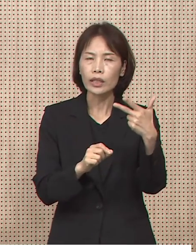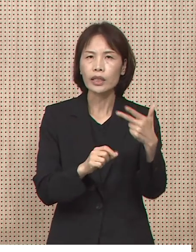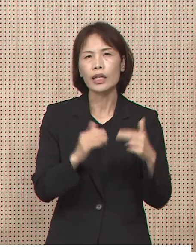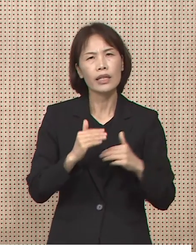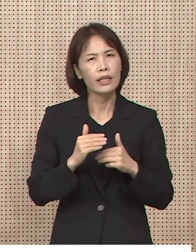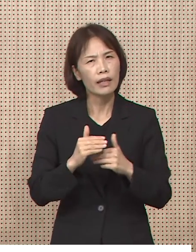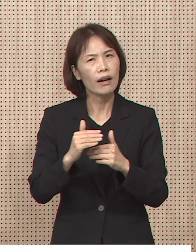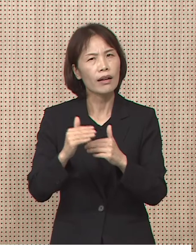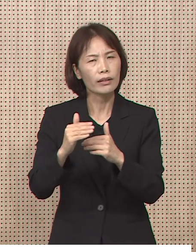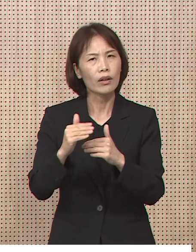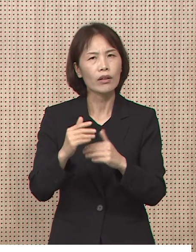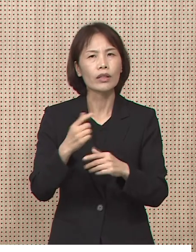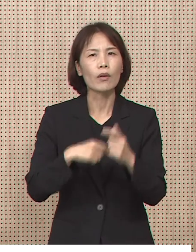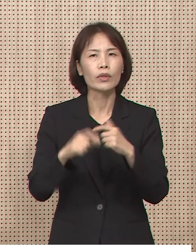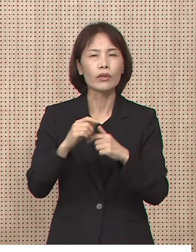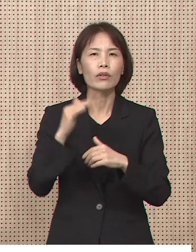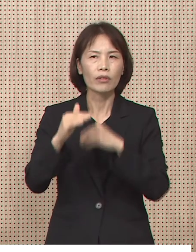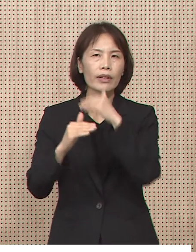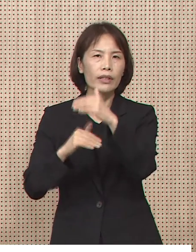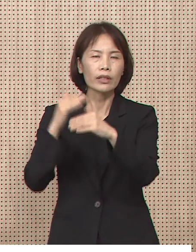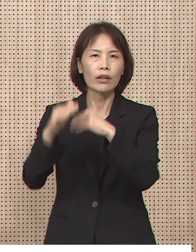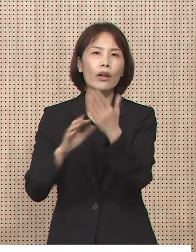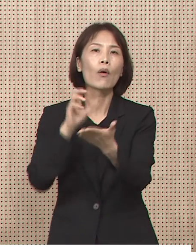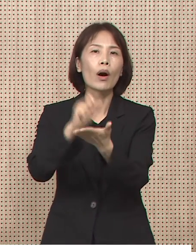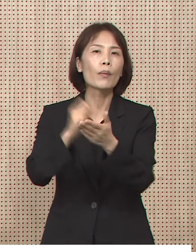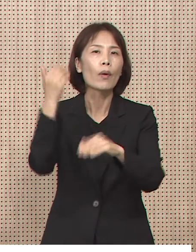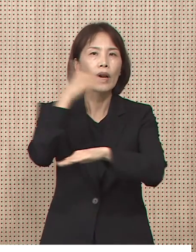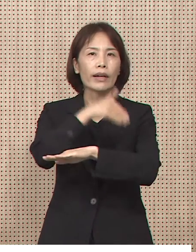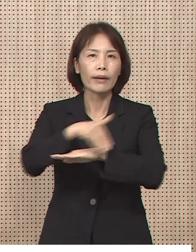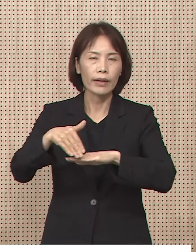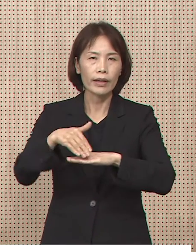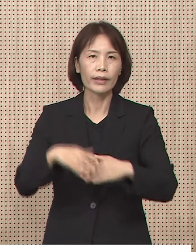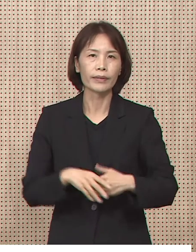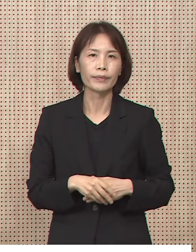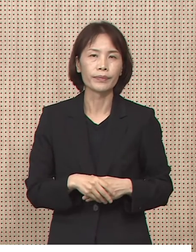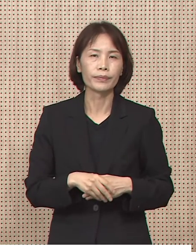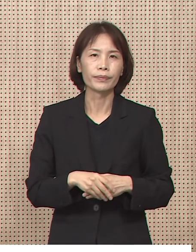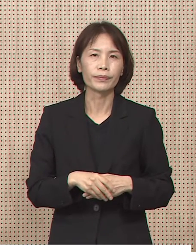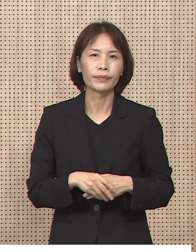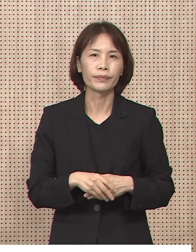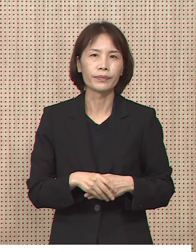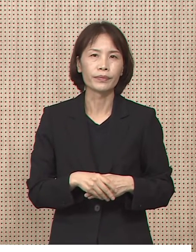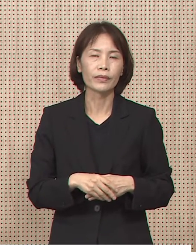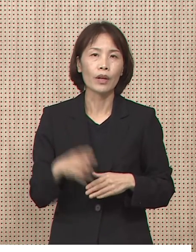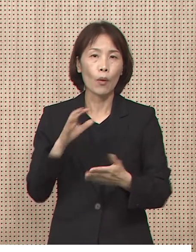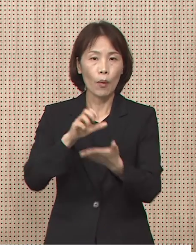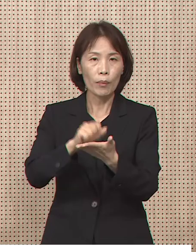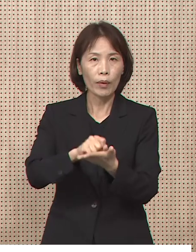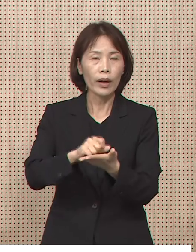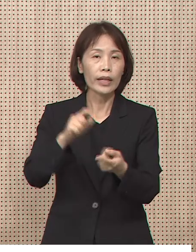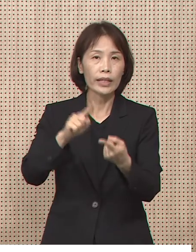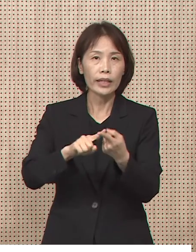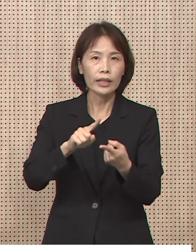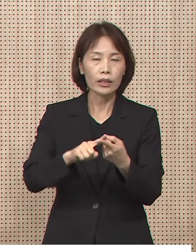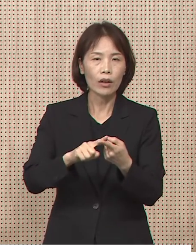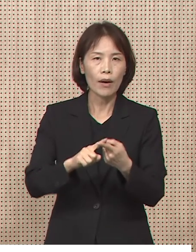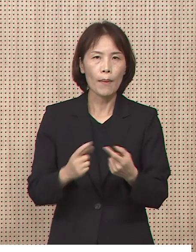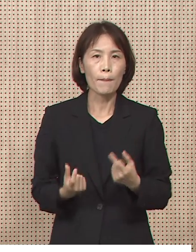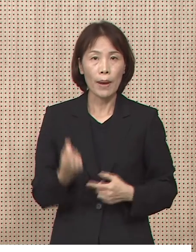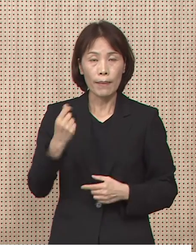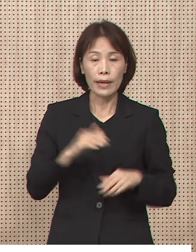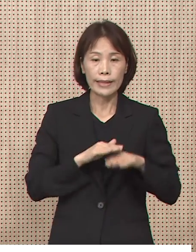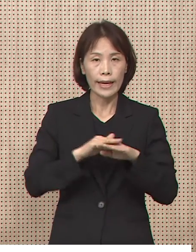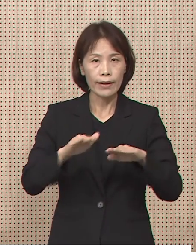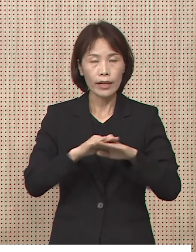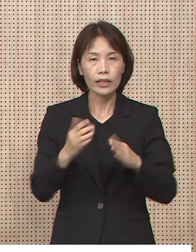추이에 따라 26병상을 단계적으로 확보할 예정입니다. 병상 가동률에 따라서 병상 확보가 차질 없이 진행될 수